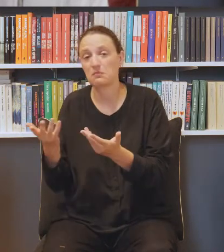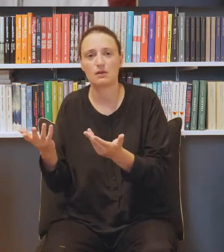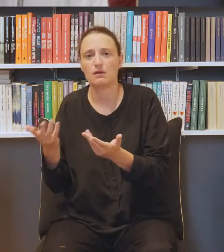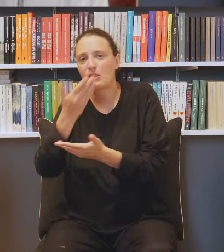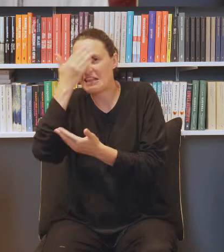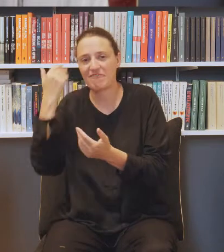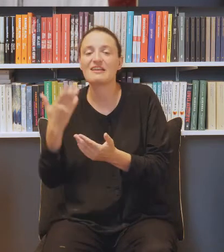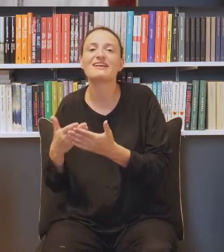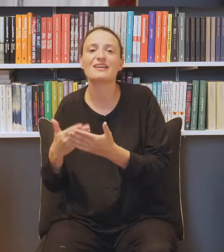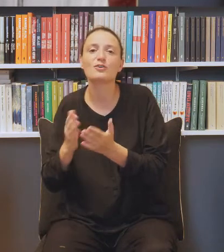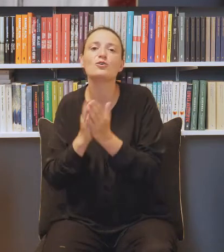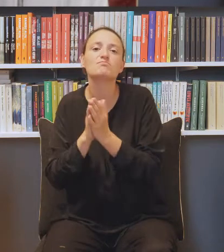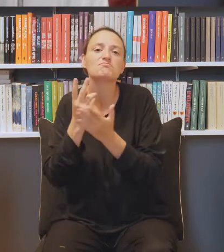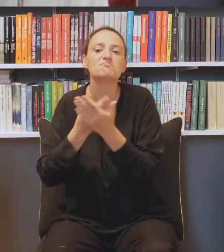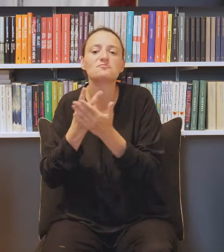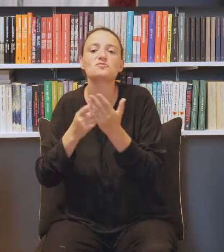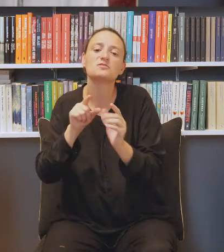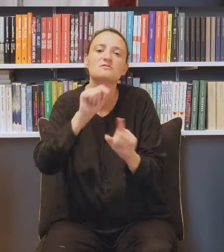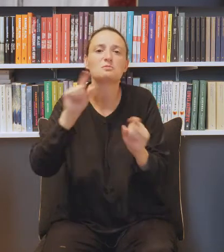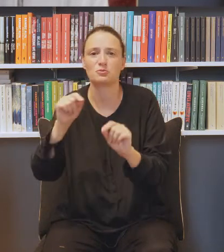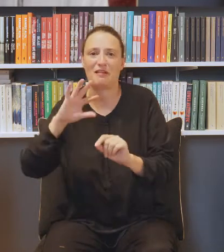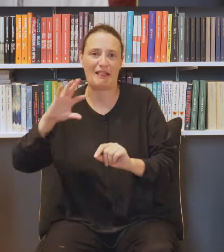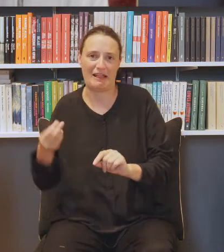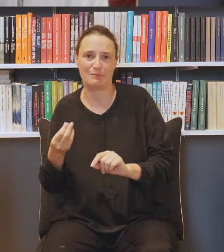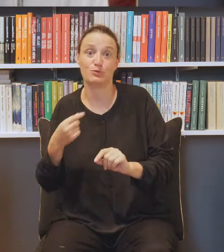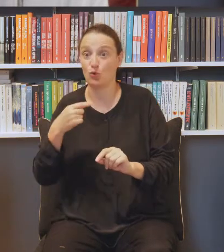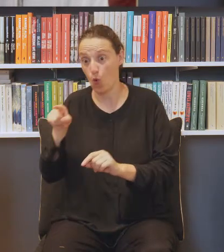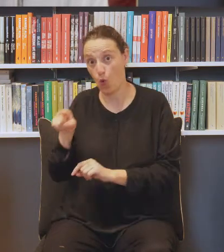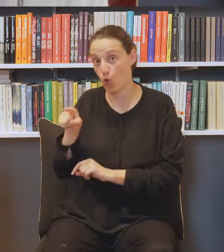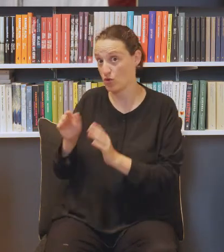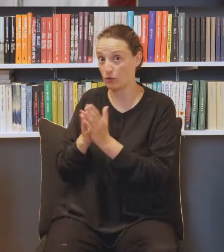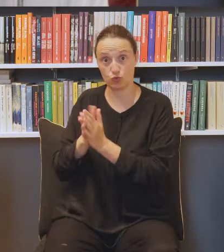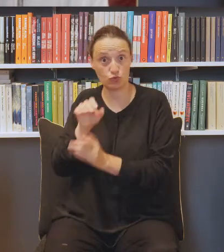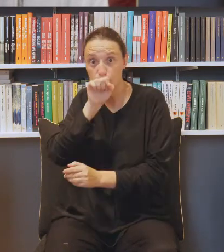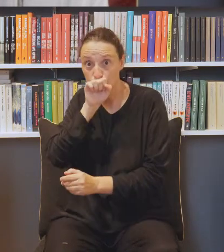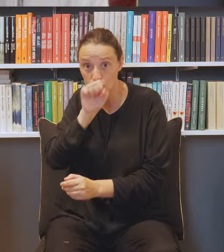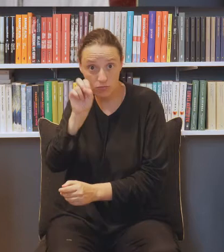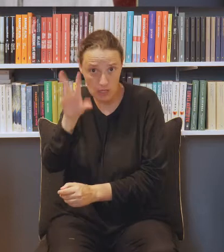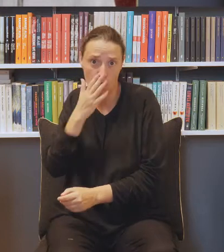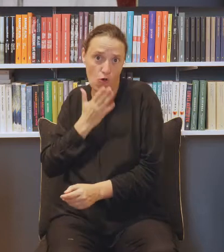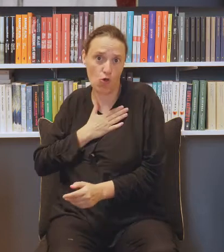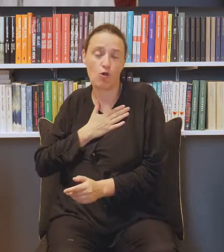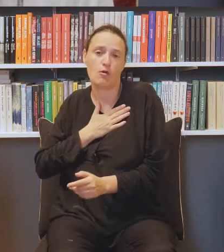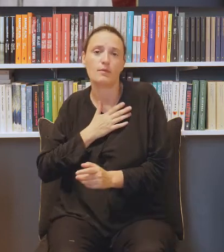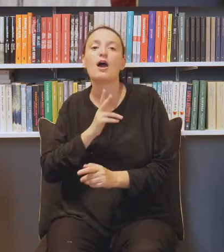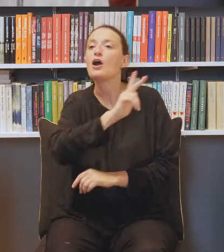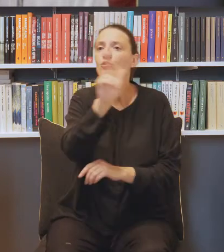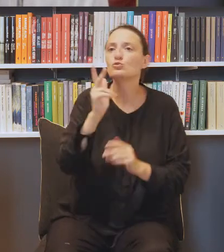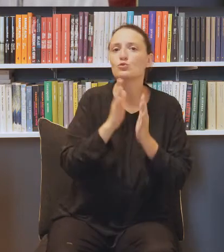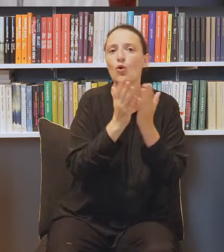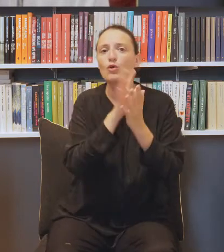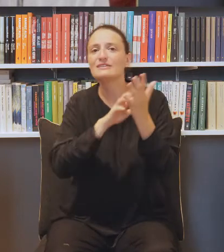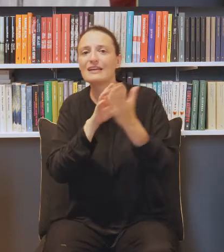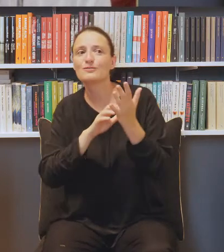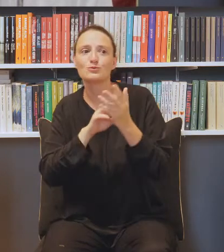dziwne i ona na przykład jest zakochana w książkach. Myślę, że każdy, kto odkrywał dla siebie literaturę, odkrywa, ma przychodzić taki moment,